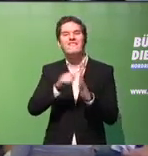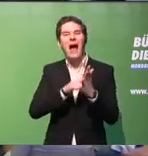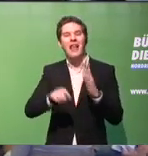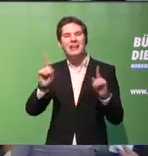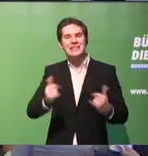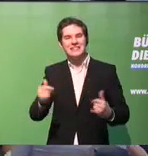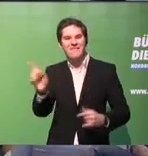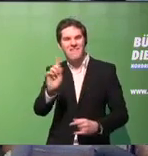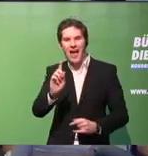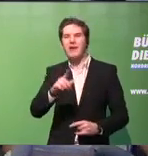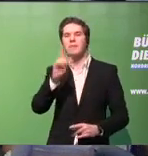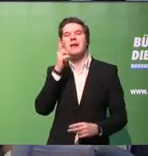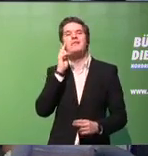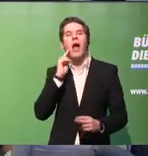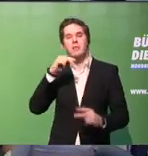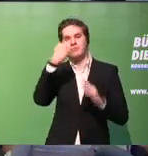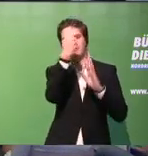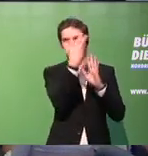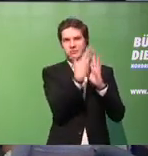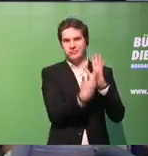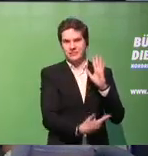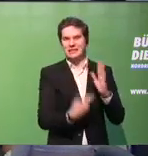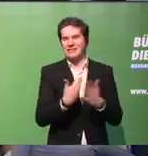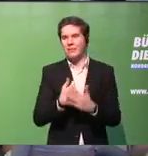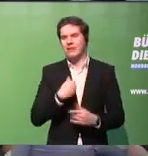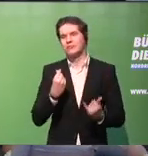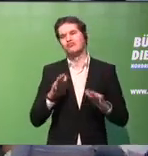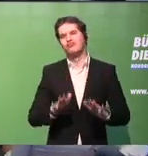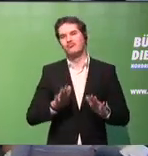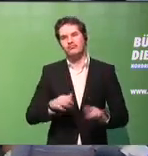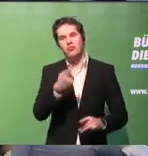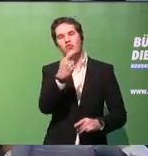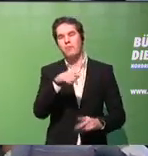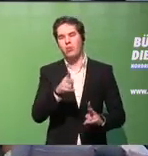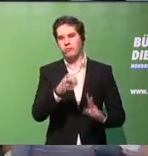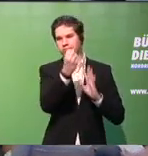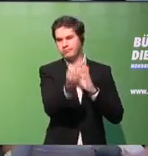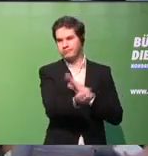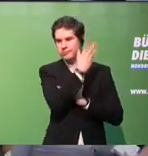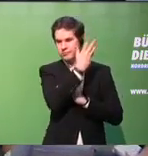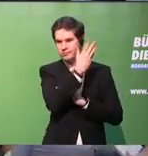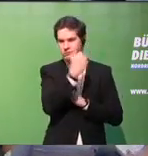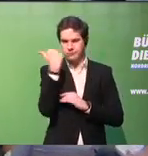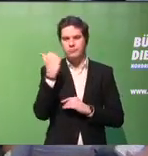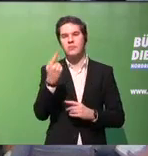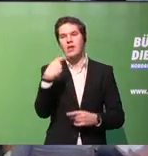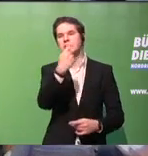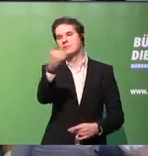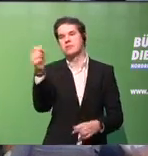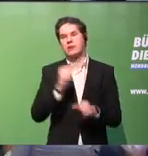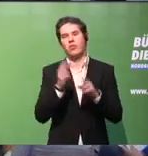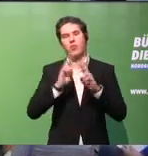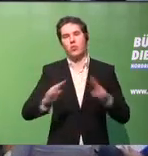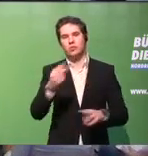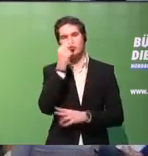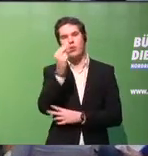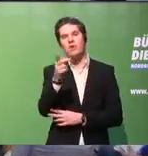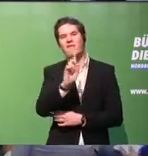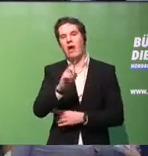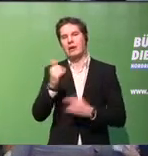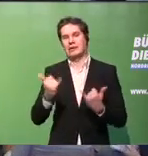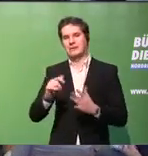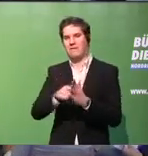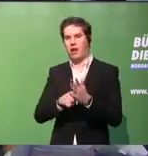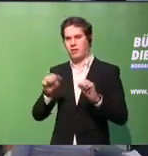die Namen in alphabetischer Reihenfolge eingibt und die gleich an der Leinwand über uns für euch